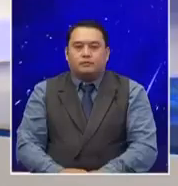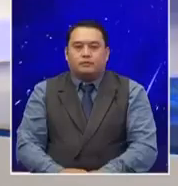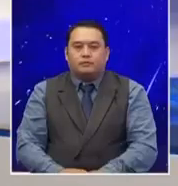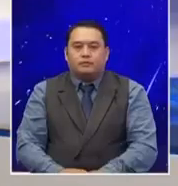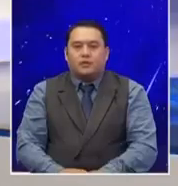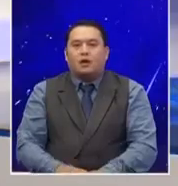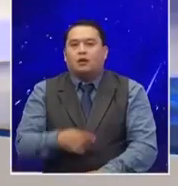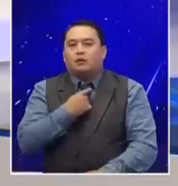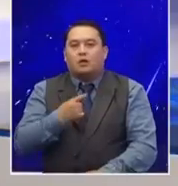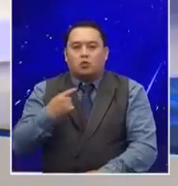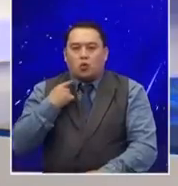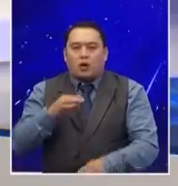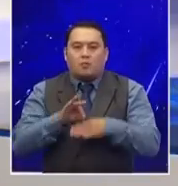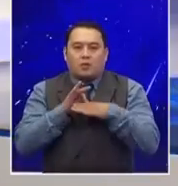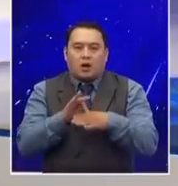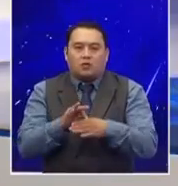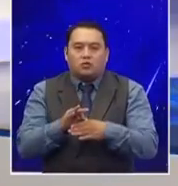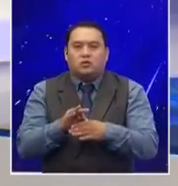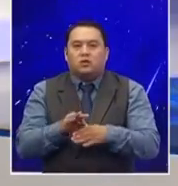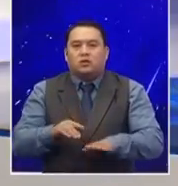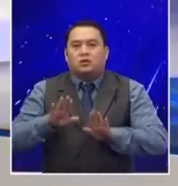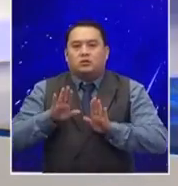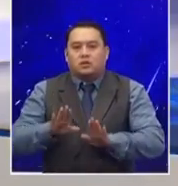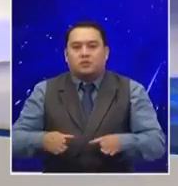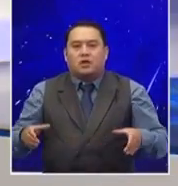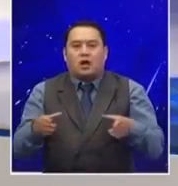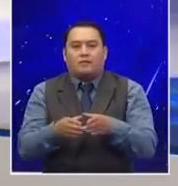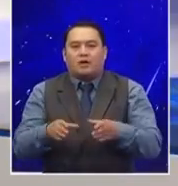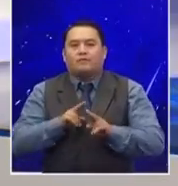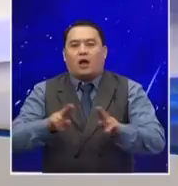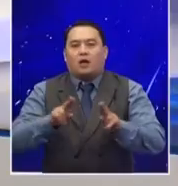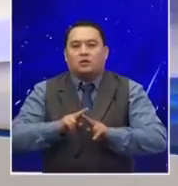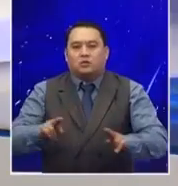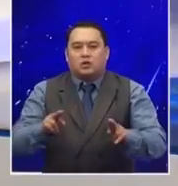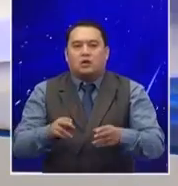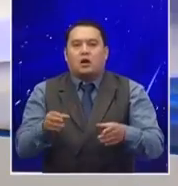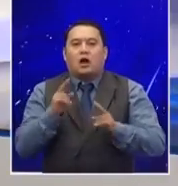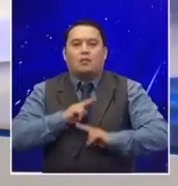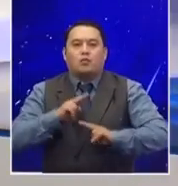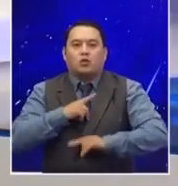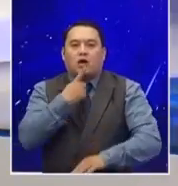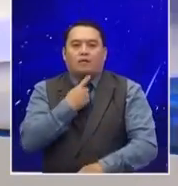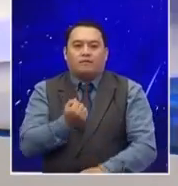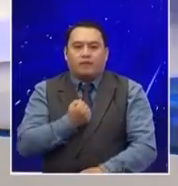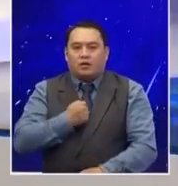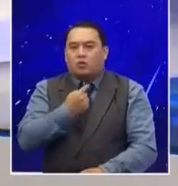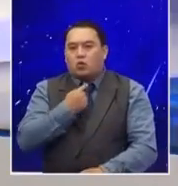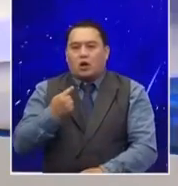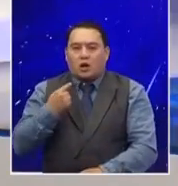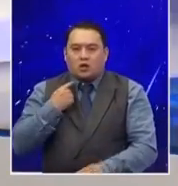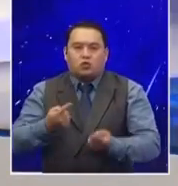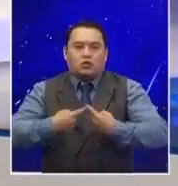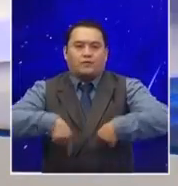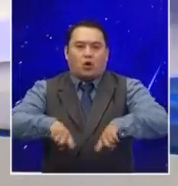Верность долгу. В областном центре прошел сбор заместителей командиров по воспитательной и идеологической работе воинских частей